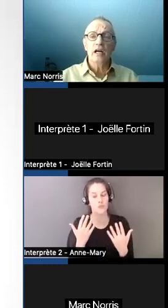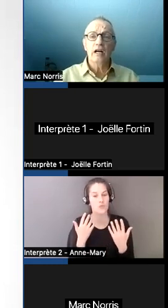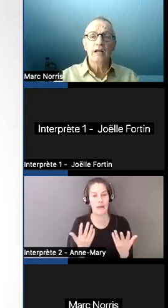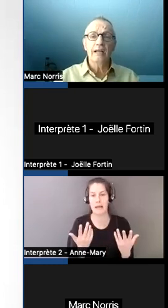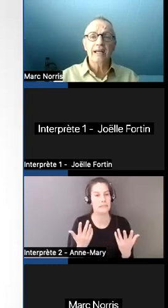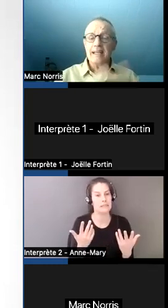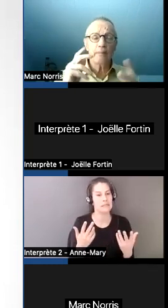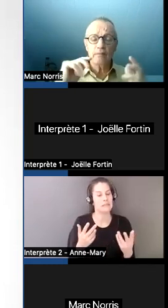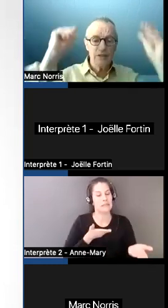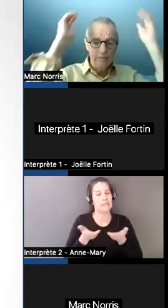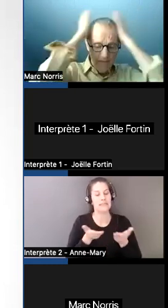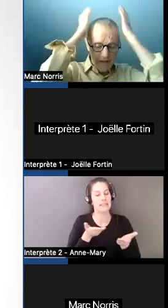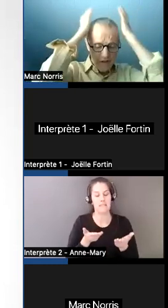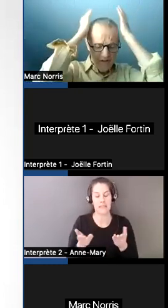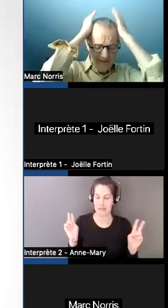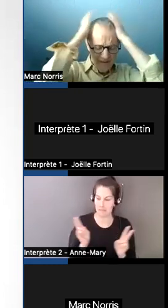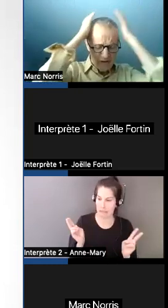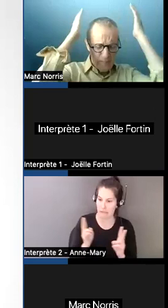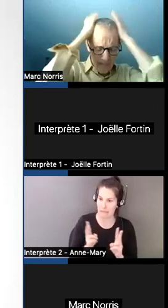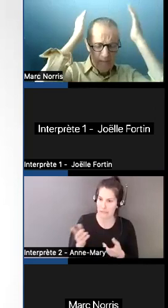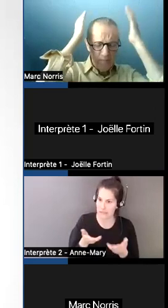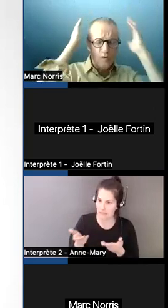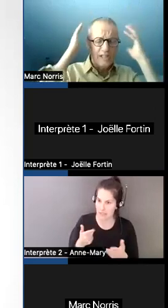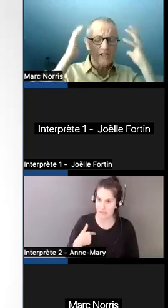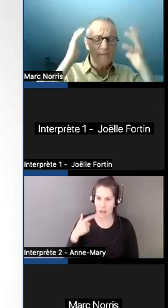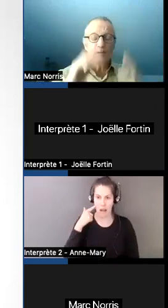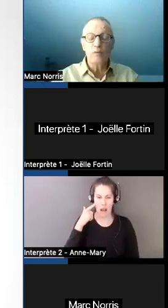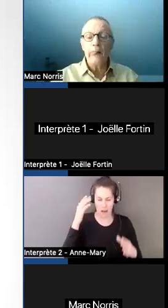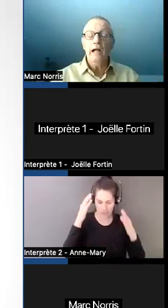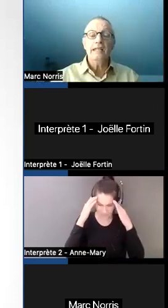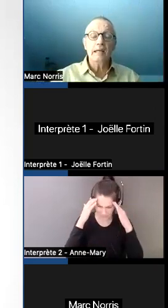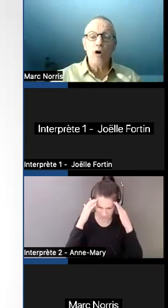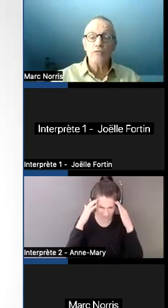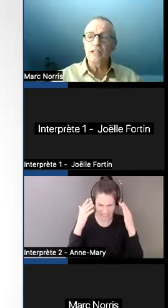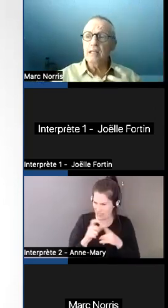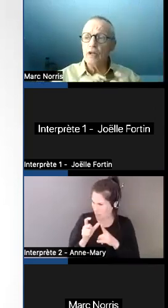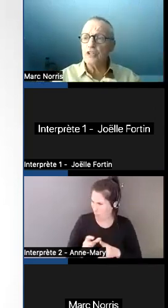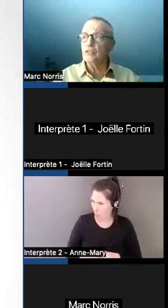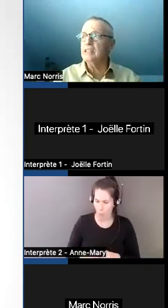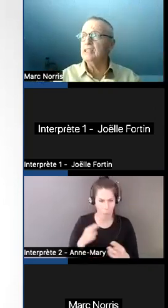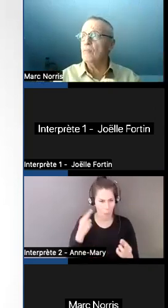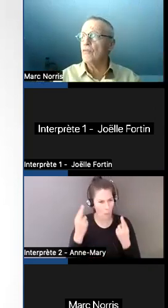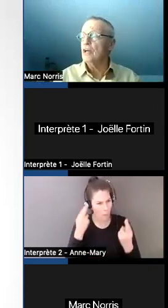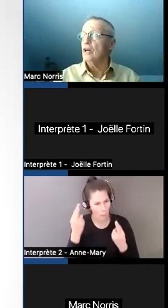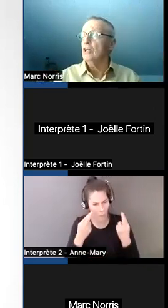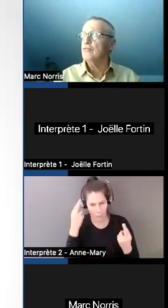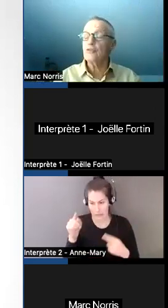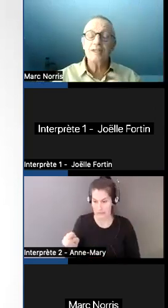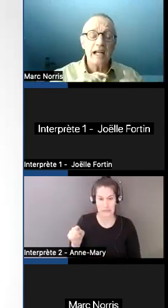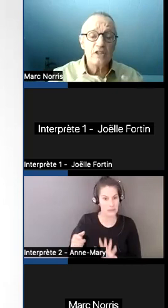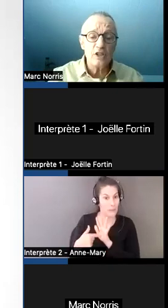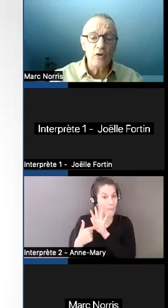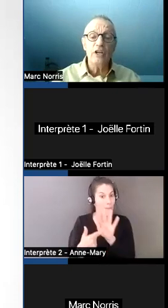personne. Exemple, quand une personne va faire ça, oh, je ne trouve pas mes mots, je cherche mes mots. Il démontre une émotion, il démontre